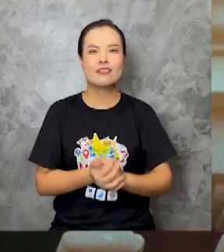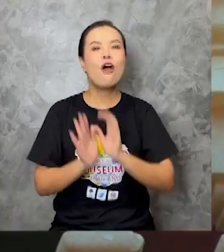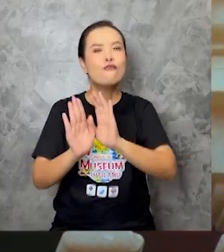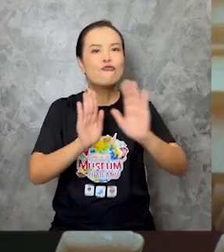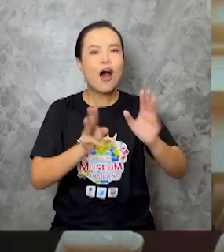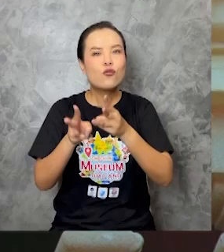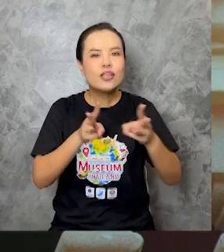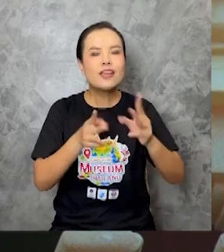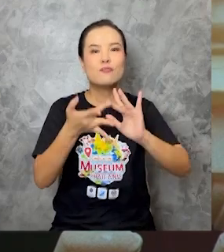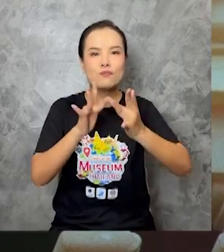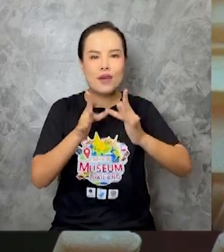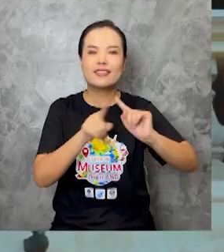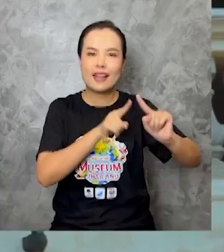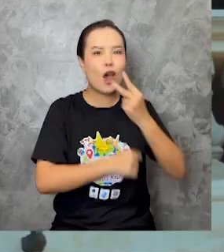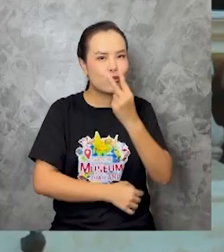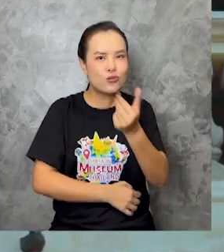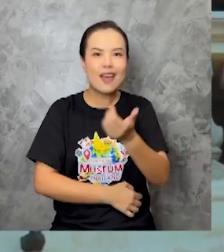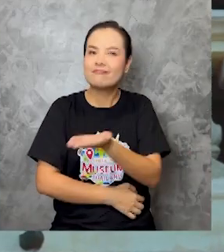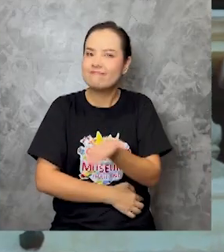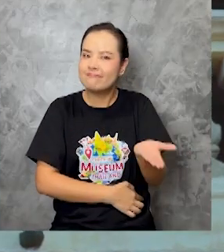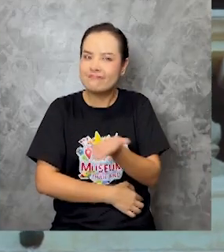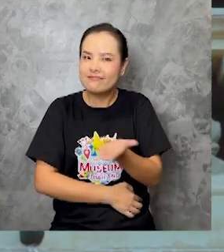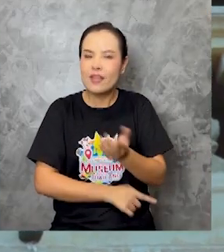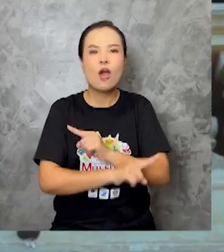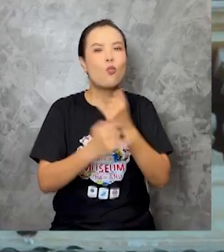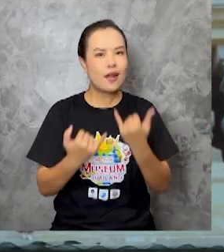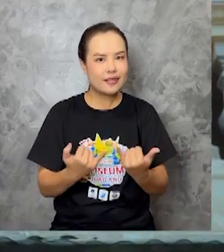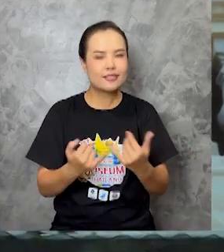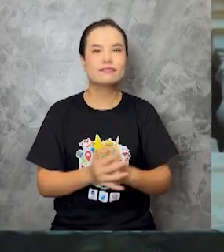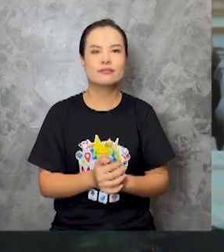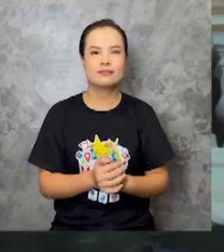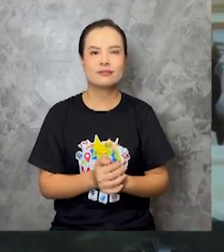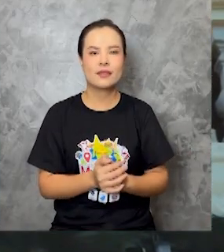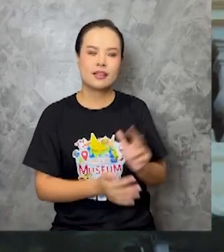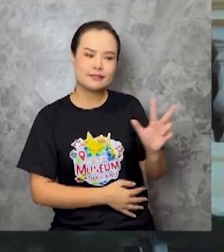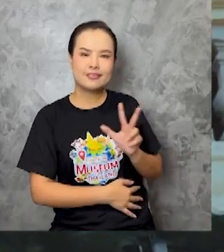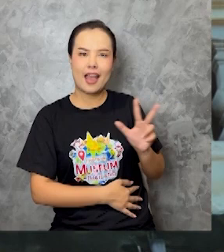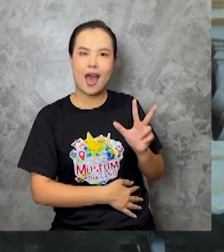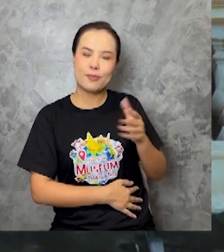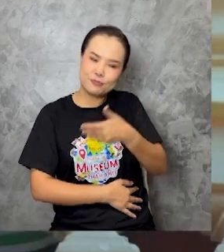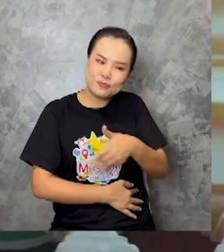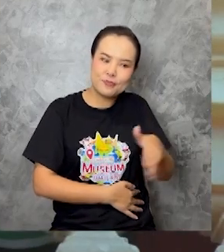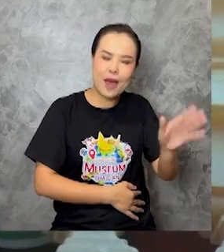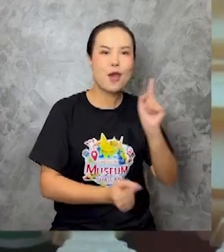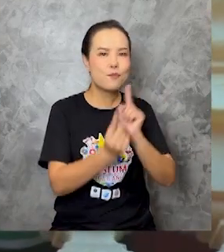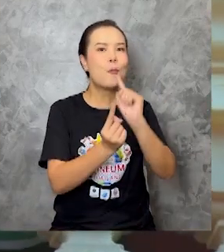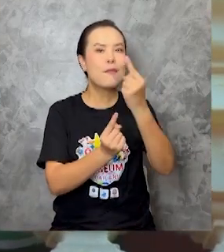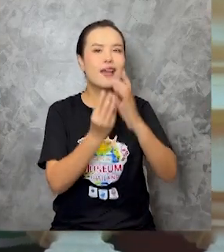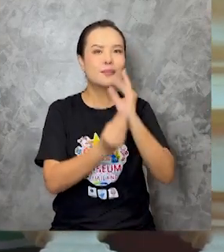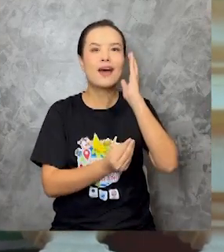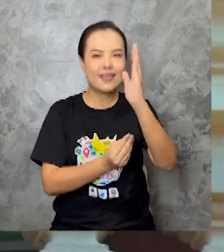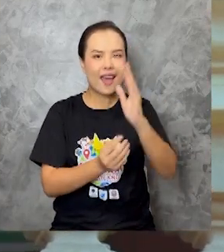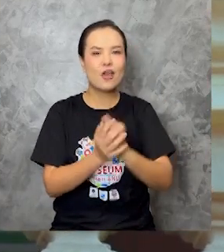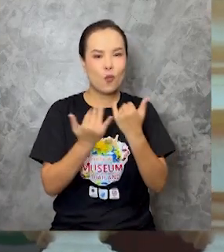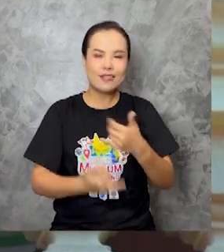เดียทุกช่องทางของรายการเราด้วยนะคะตามนี้เลยวันนี้นะคะตั้งๆชอยและพี่นิวก็ขอลาไปก่อนเจอกันใหม่ในสัปดาห์หน้านะ